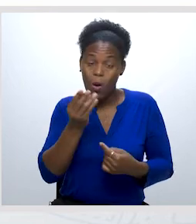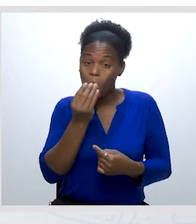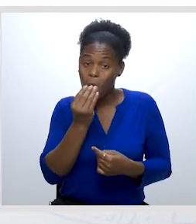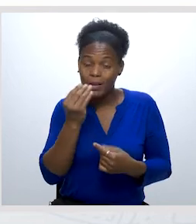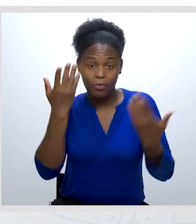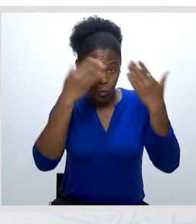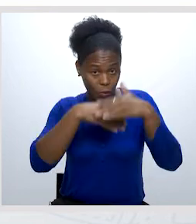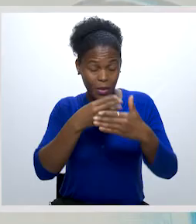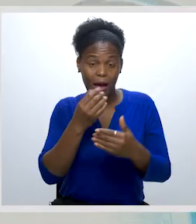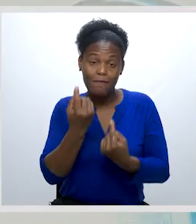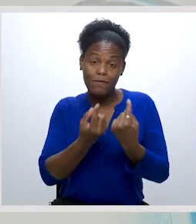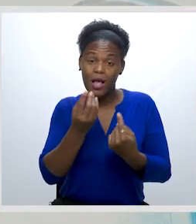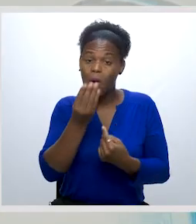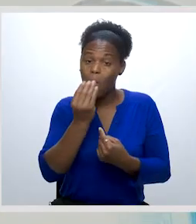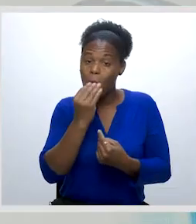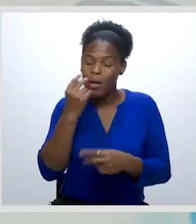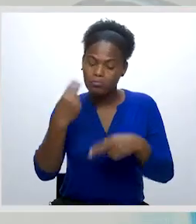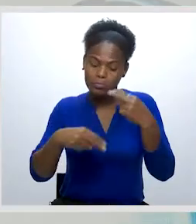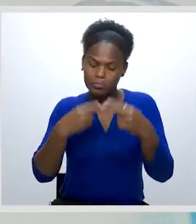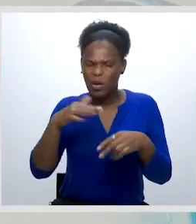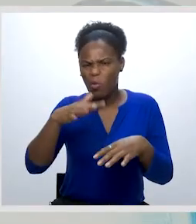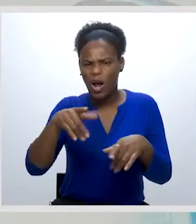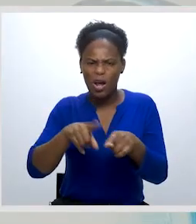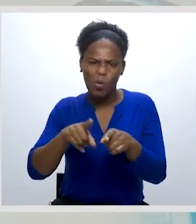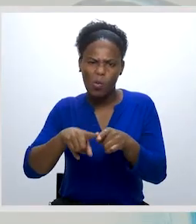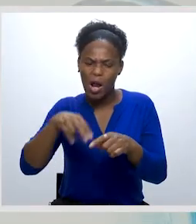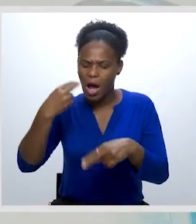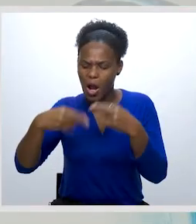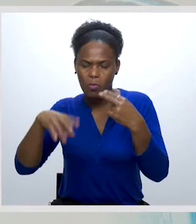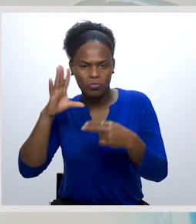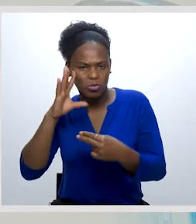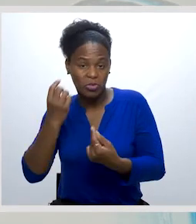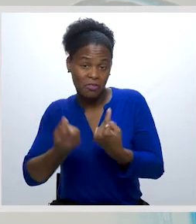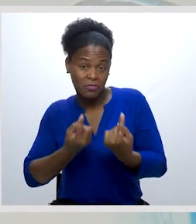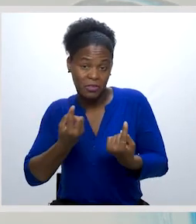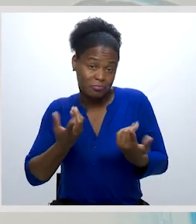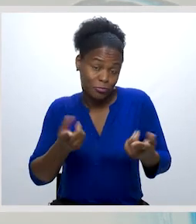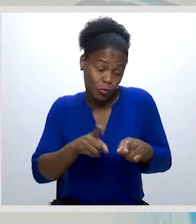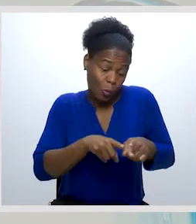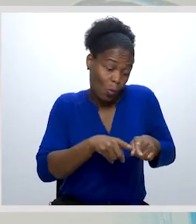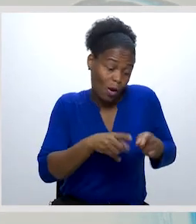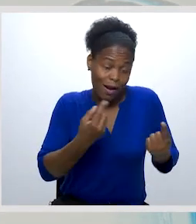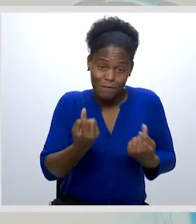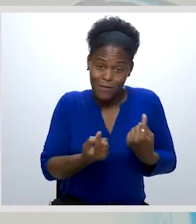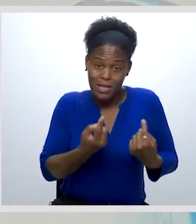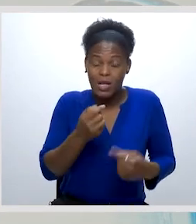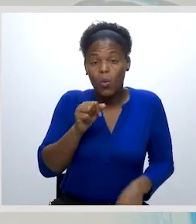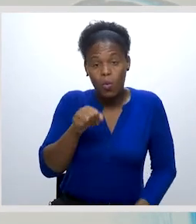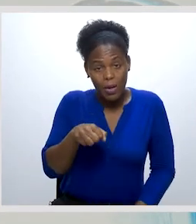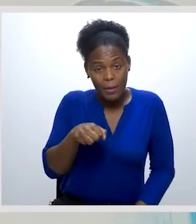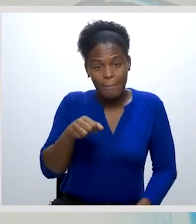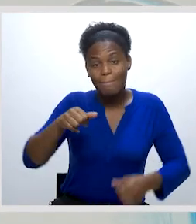au déjeuner. Né? O jantar não é parecido com o almoço? Às vezes não é a mesma coisa?